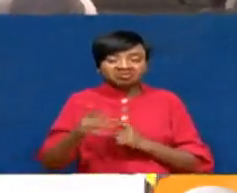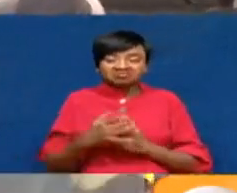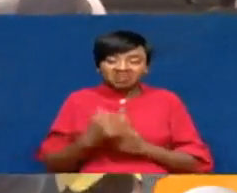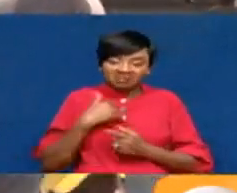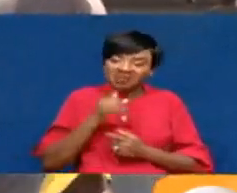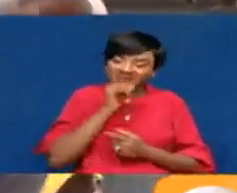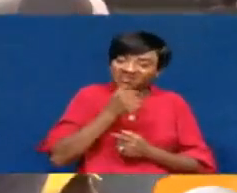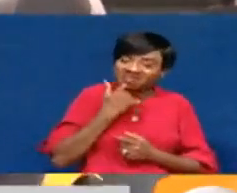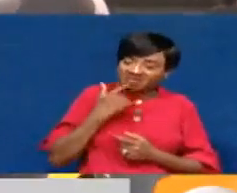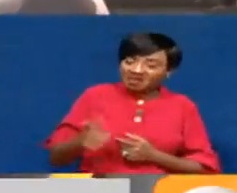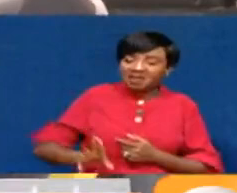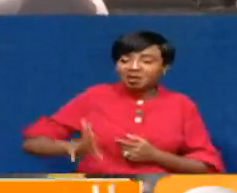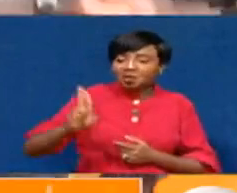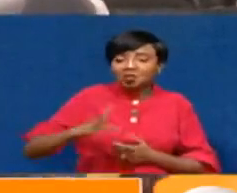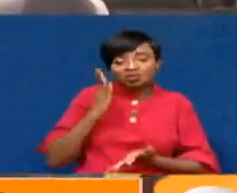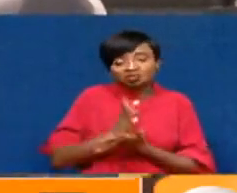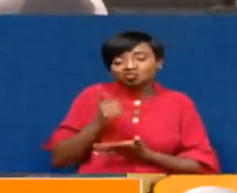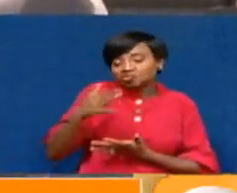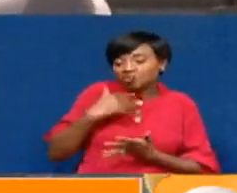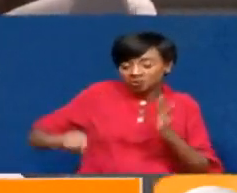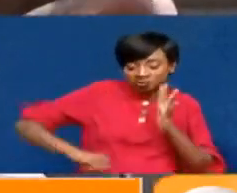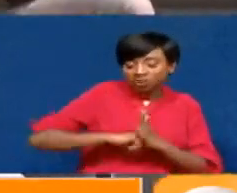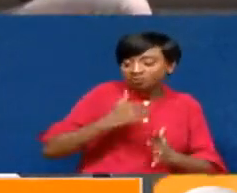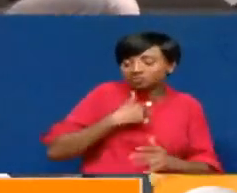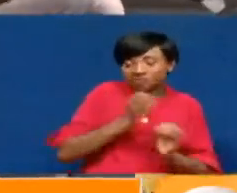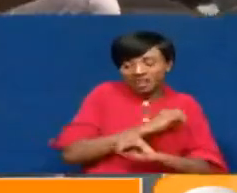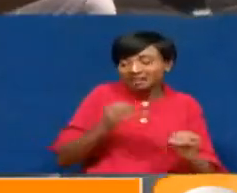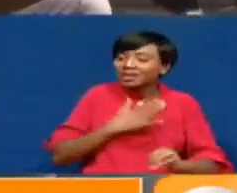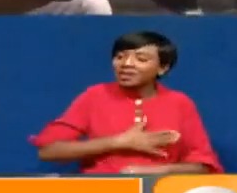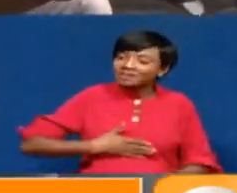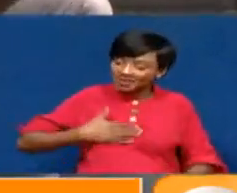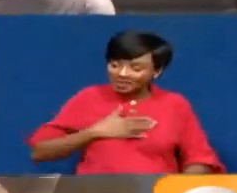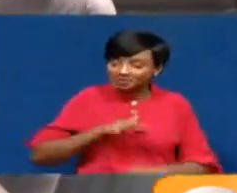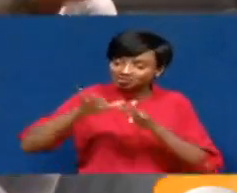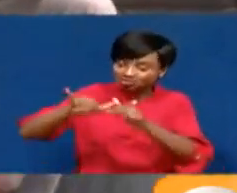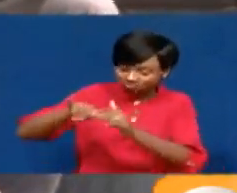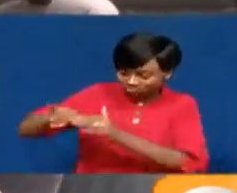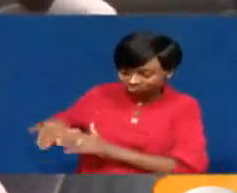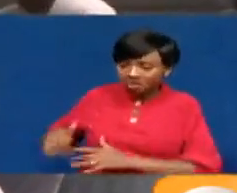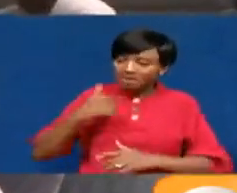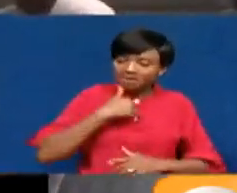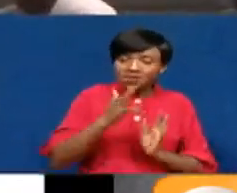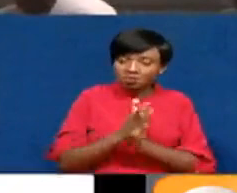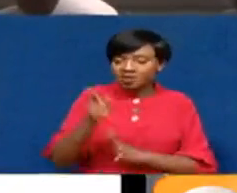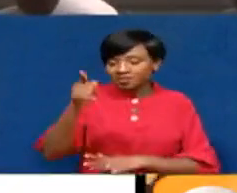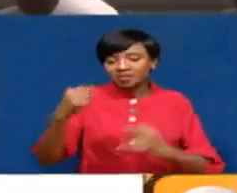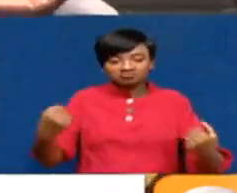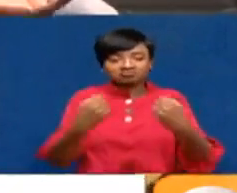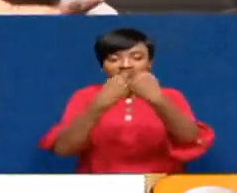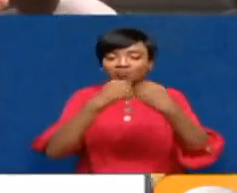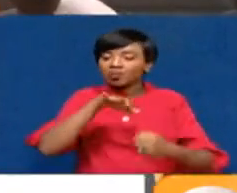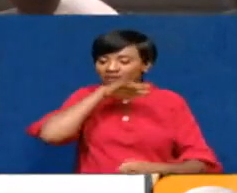Kenyatta, hata kama hataki kuniunga mkono, si aniwaachie tu huyu mzee nimpambane na yeye.